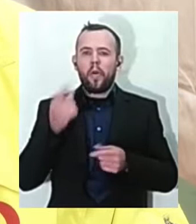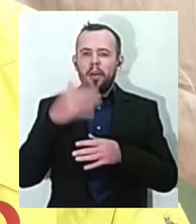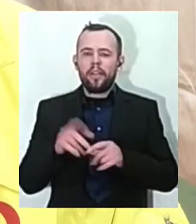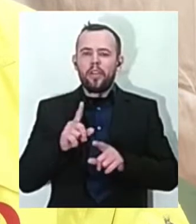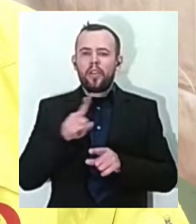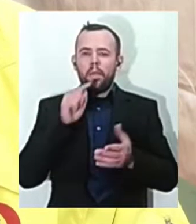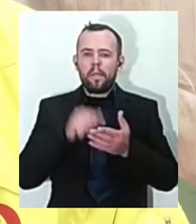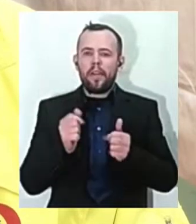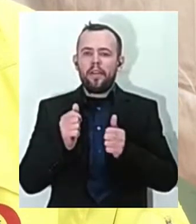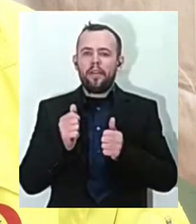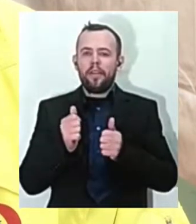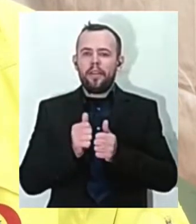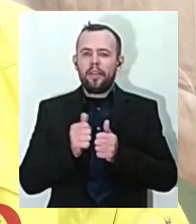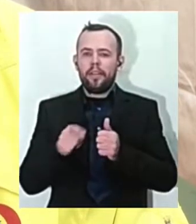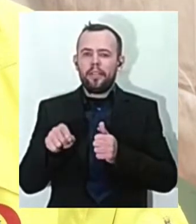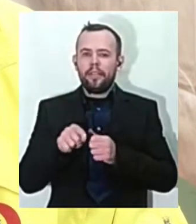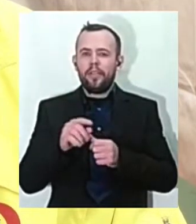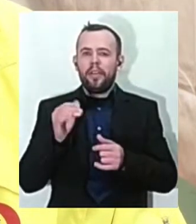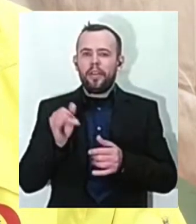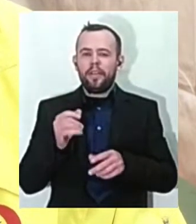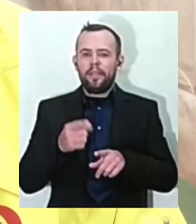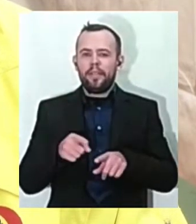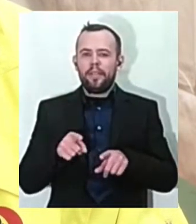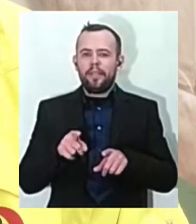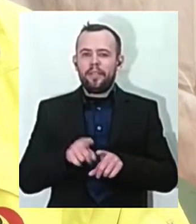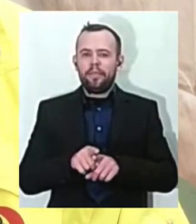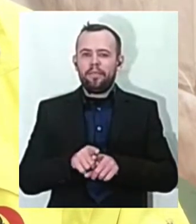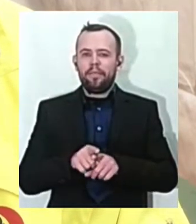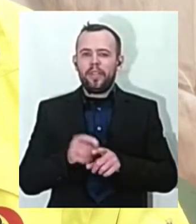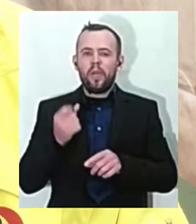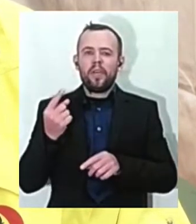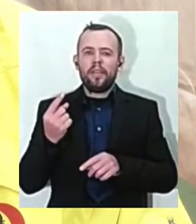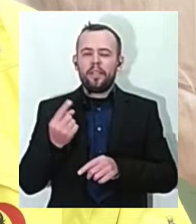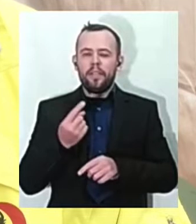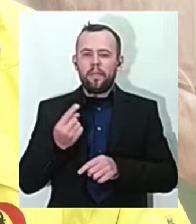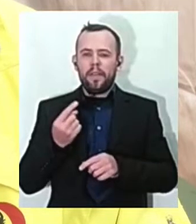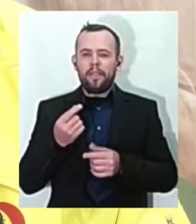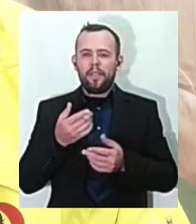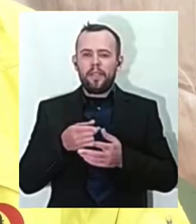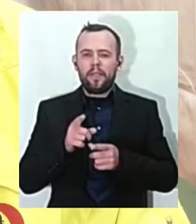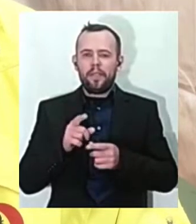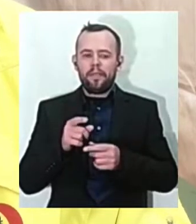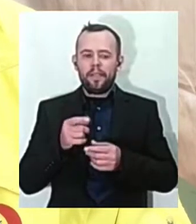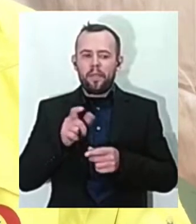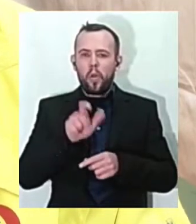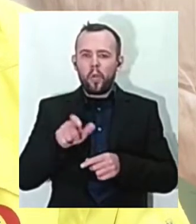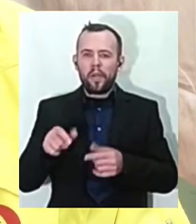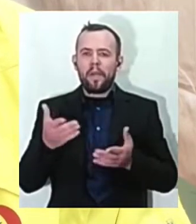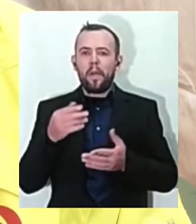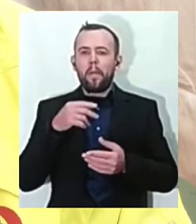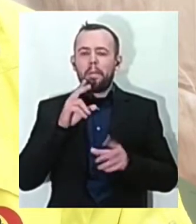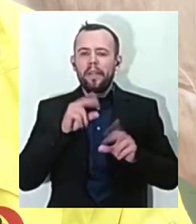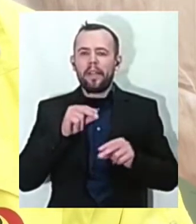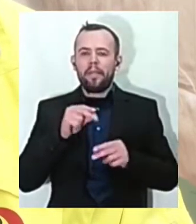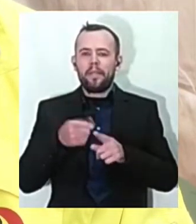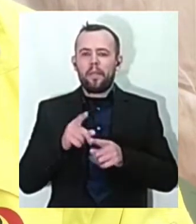струю, і це не їхній образ життя. В першу чергу ми уділяємо увагу цим людям і намагаємося вияснити їхню проблему. І там